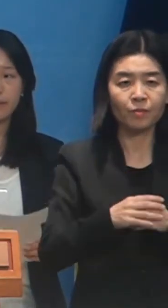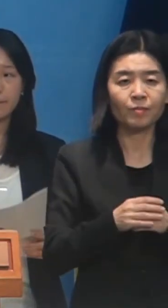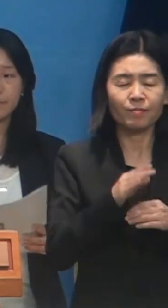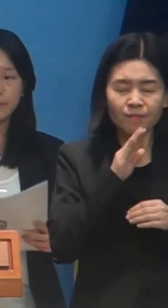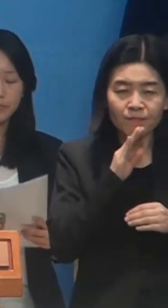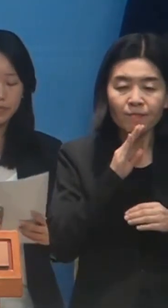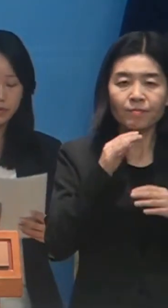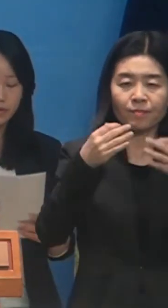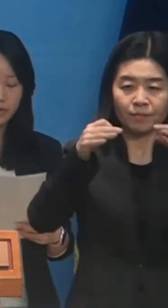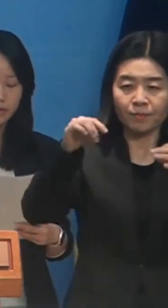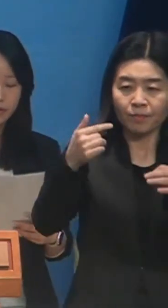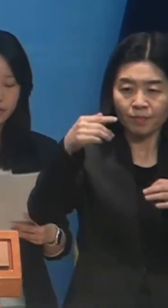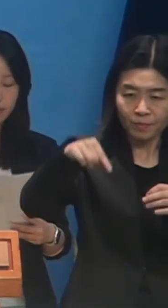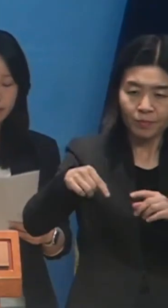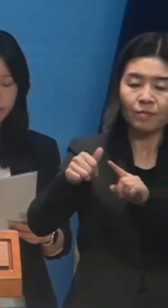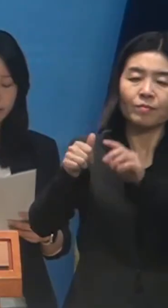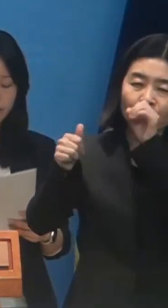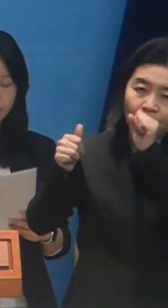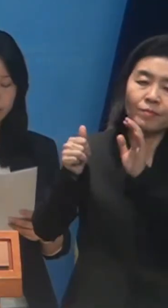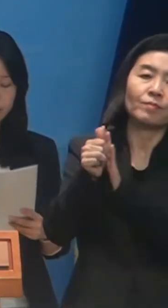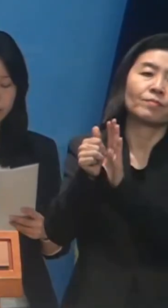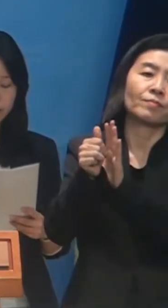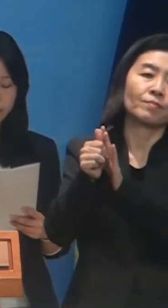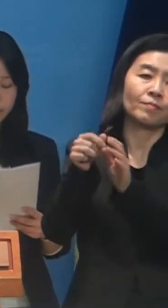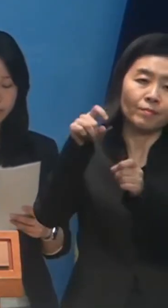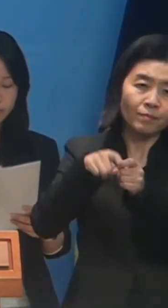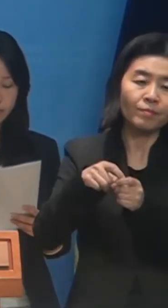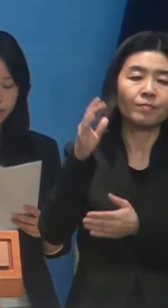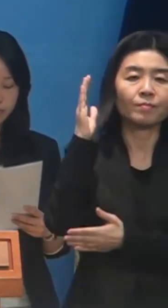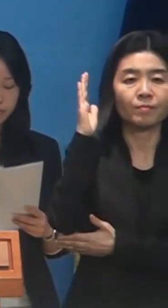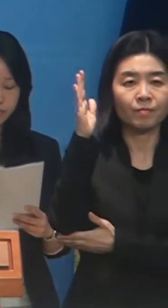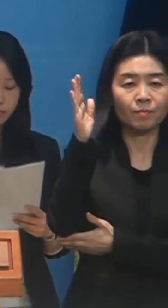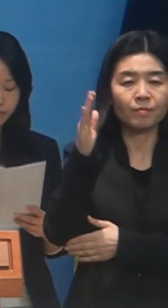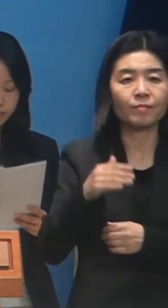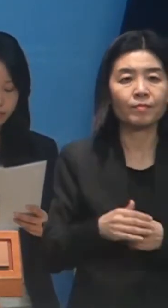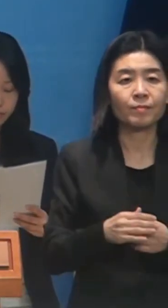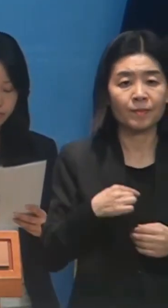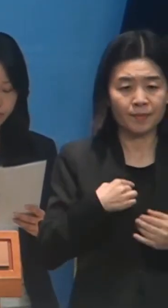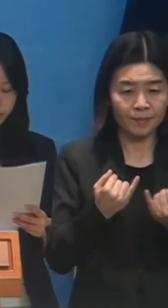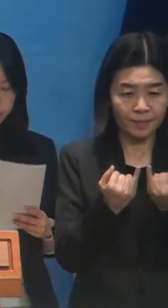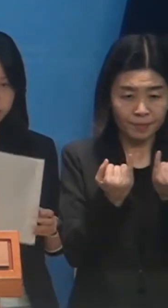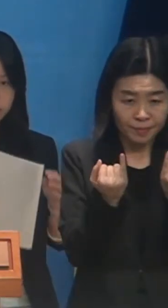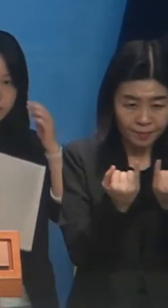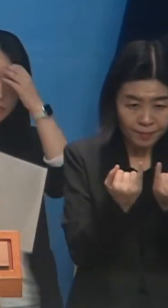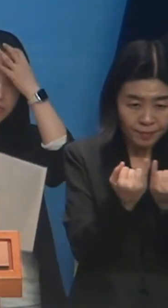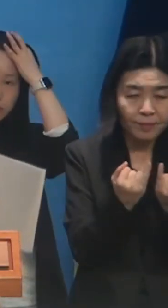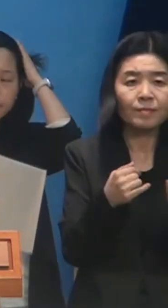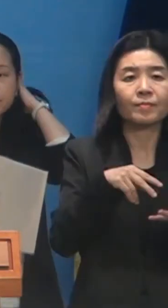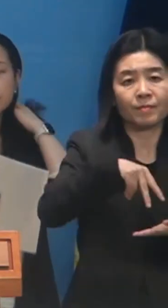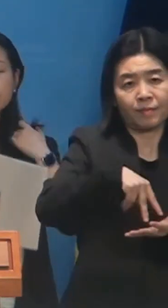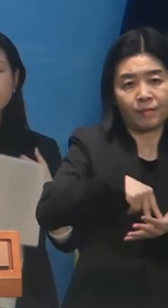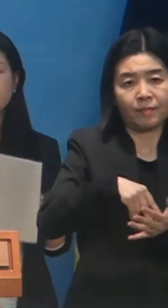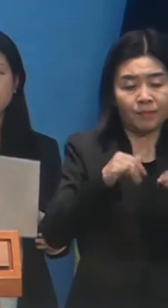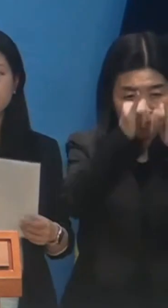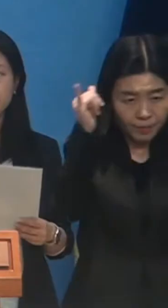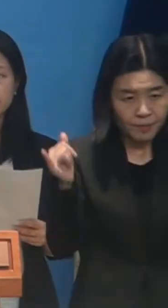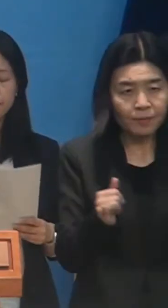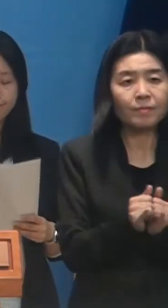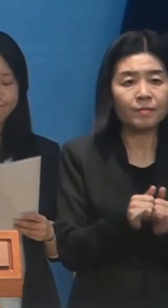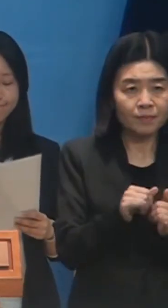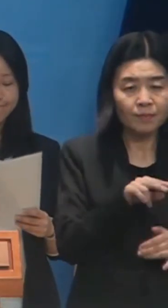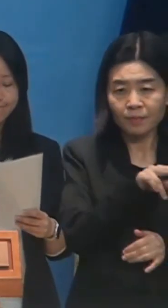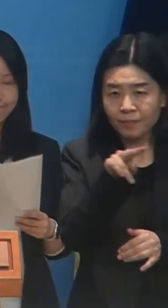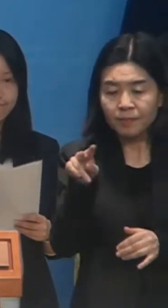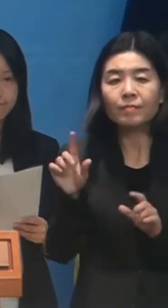김문수 후보님을 지지하며 이 자리에 섰습니다. 저는 한 사람의 여성으로서 지금까지 이 사회를 지켜보며